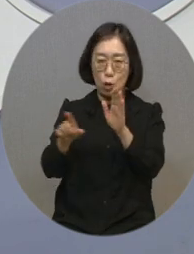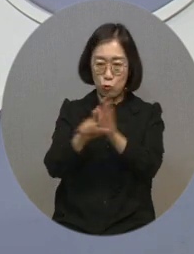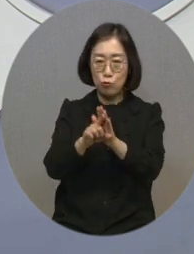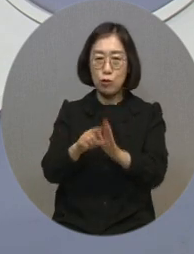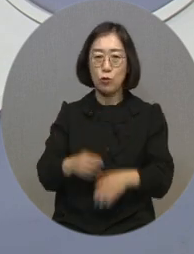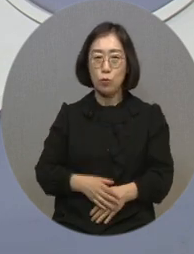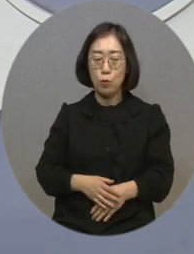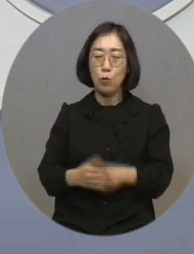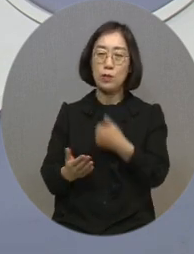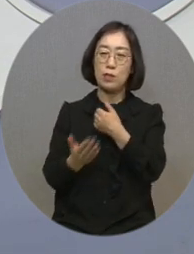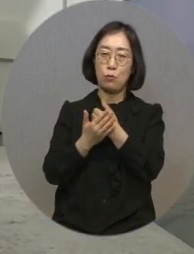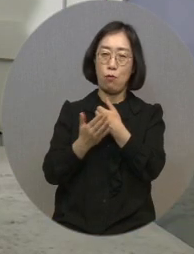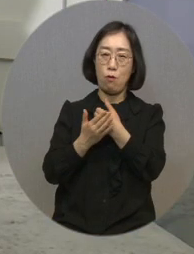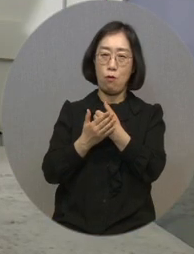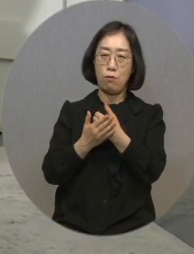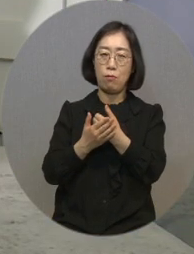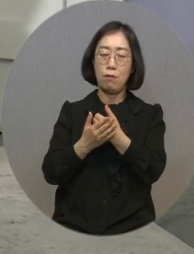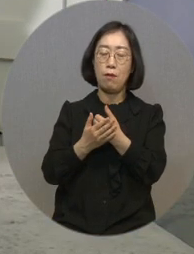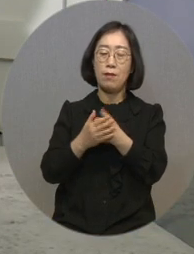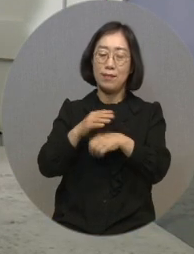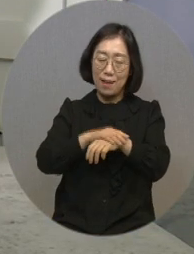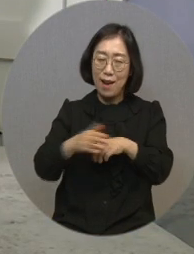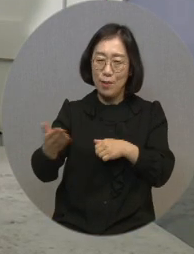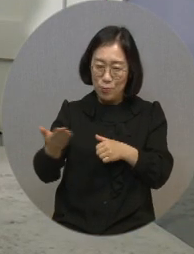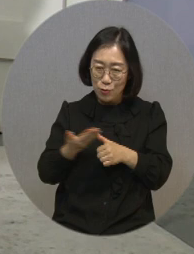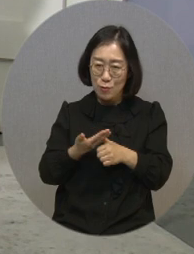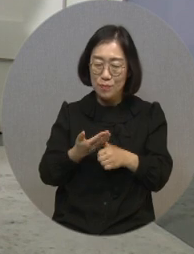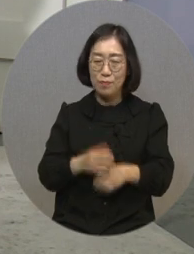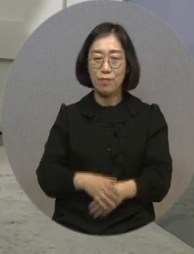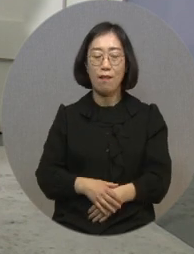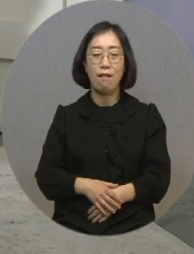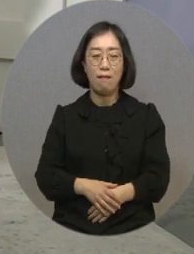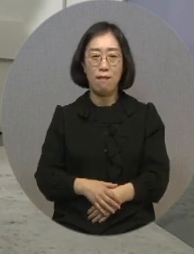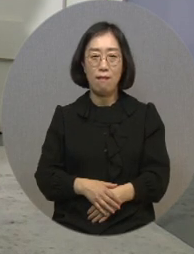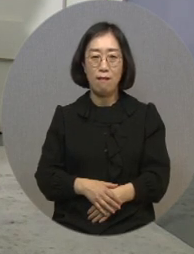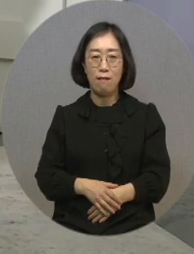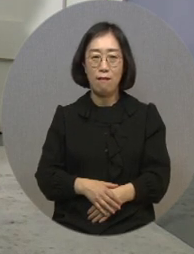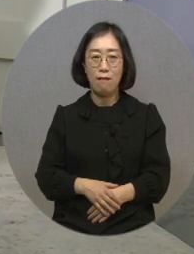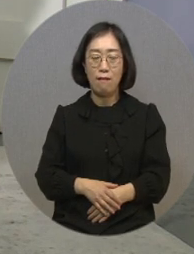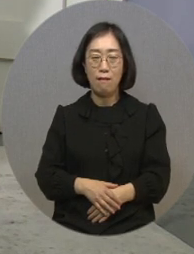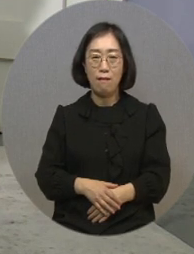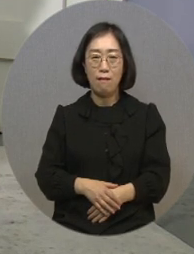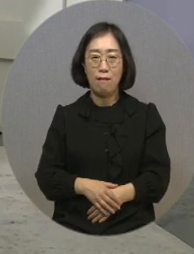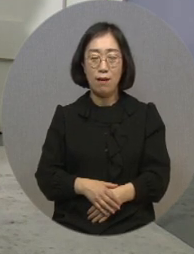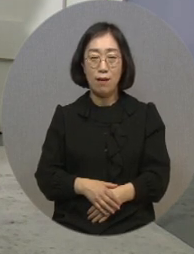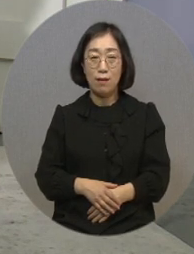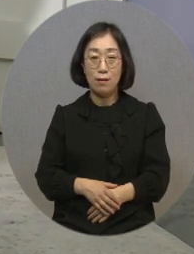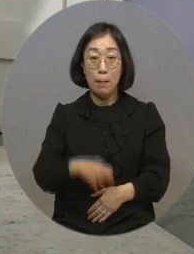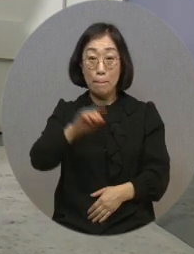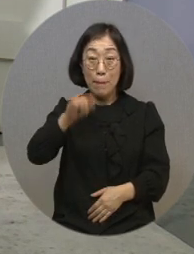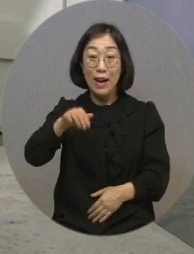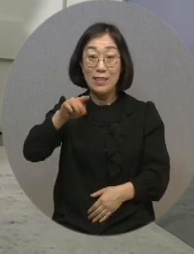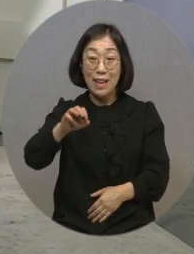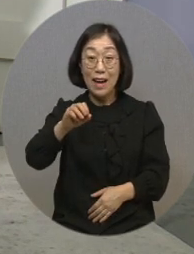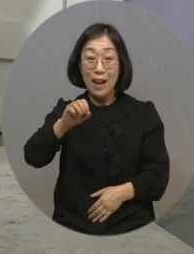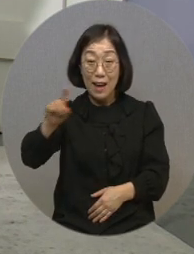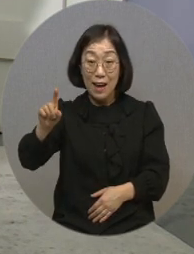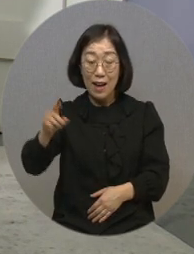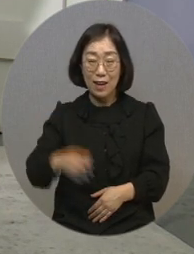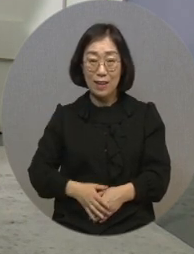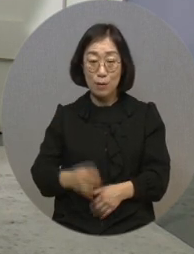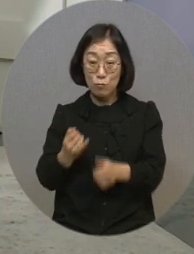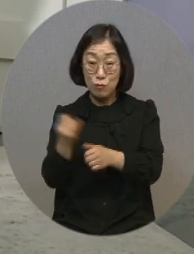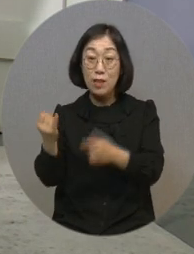믿어주시고 지원해 주셨던 것 같습니다. 그 박상하 씨를 잠시 더듬어 보면은 예, 예.